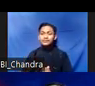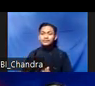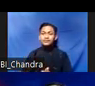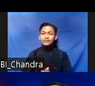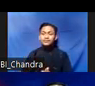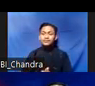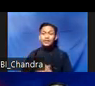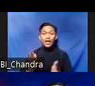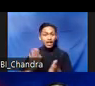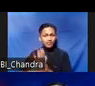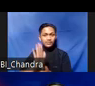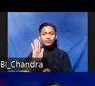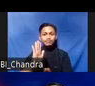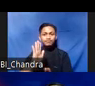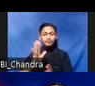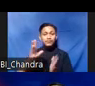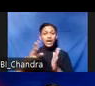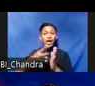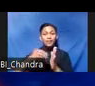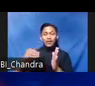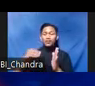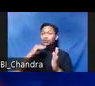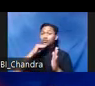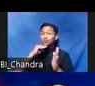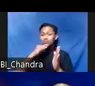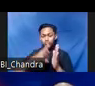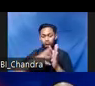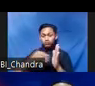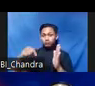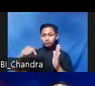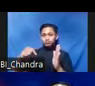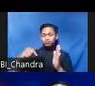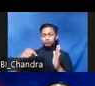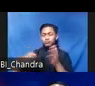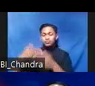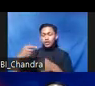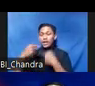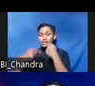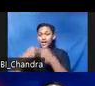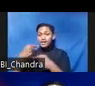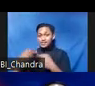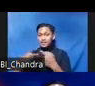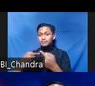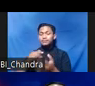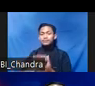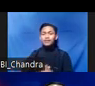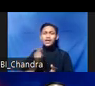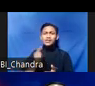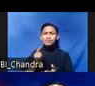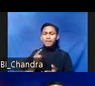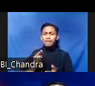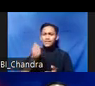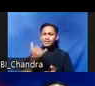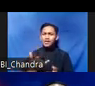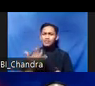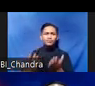langsung saja ya Sambil download nanti saya Terangkan sedikit Humanis sebagai pengantar karena ini sifatnya praktek nanti Lebih banyak ke Mbak